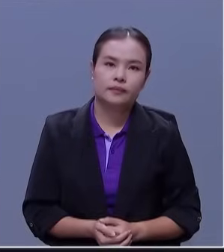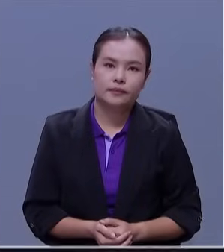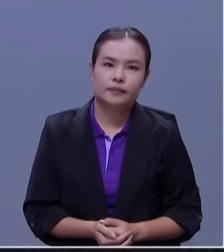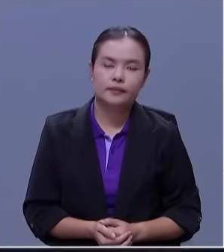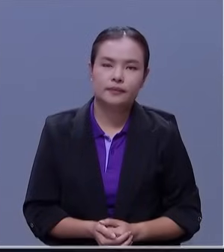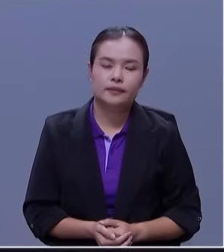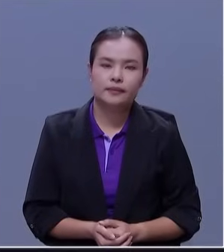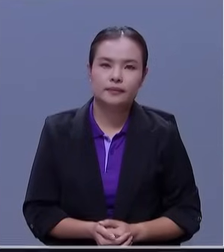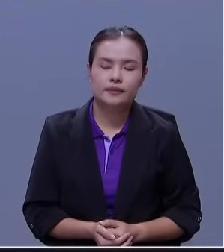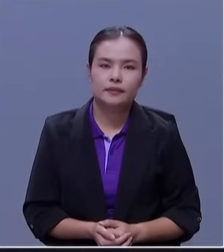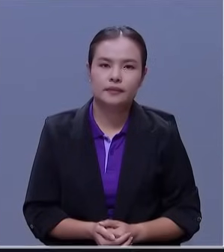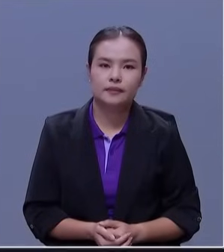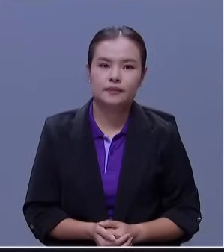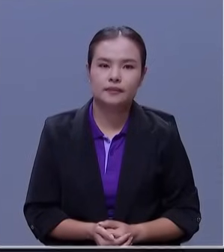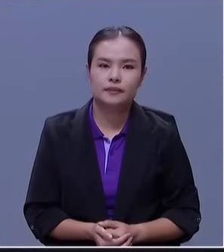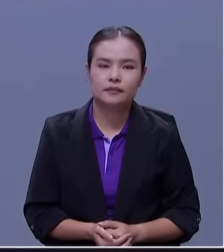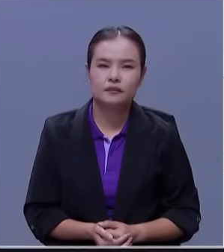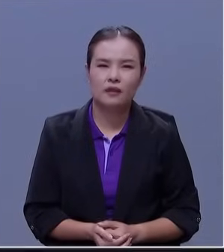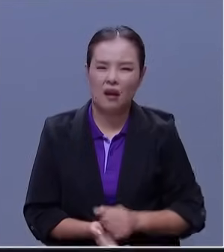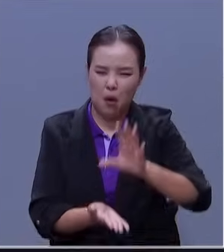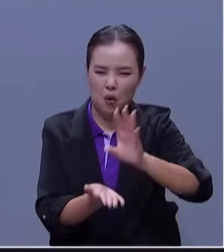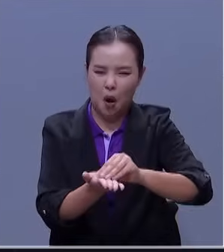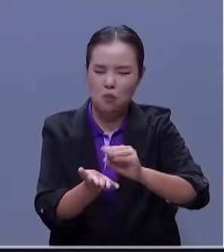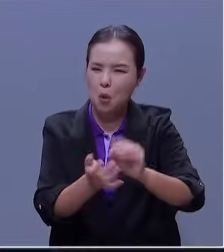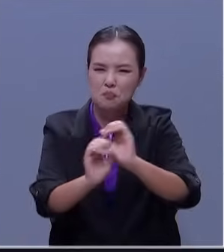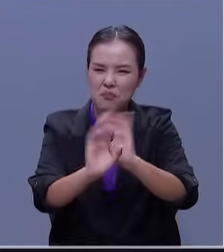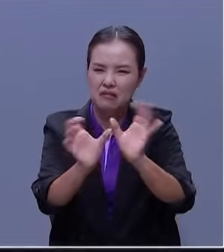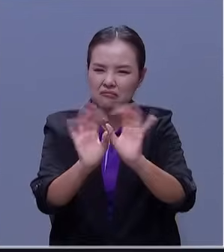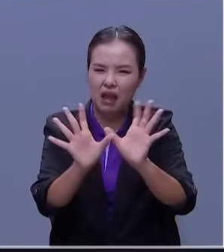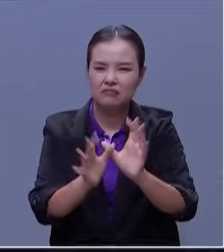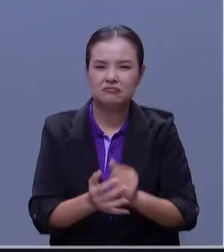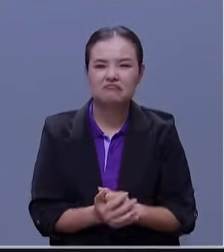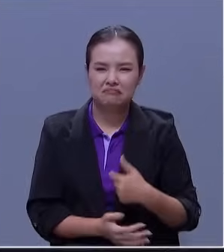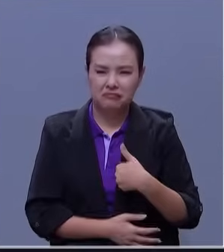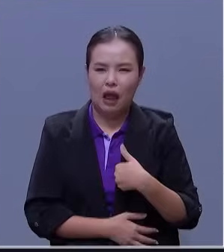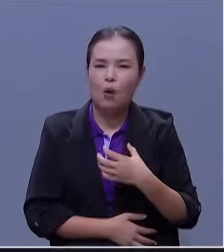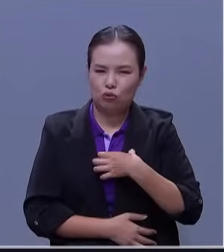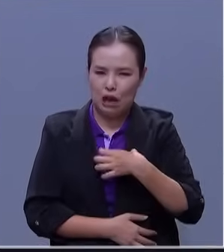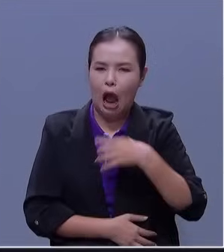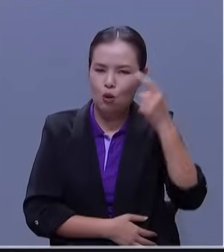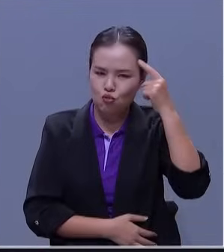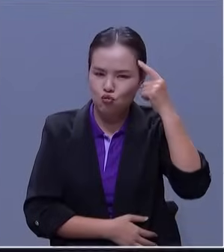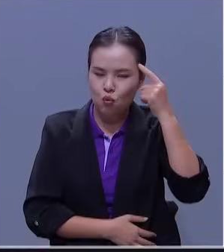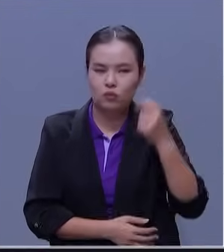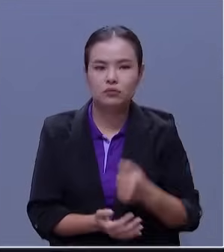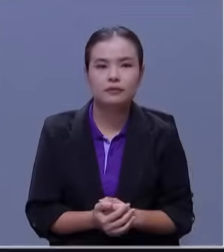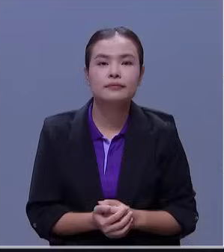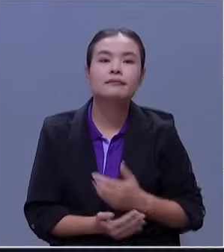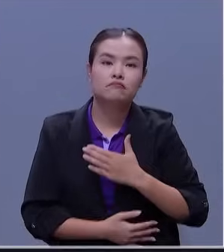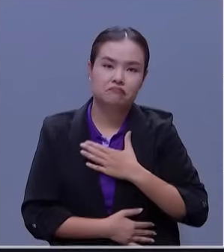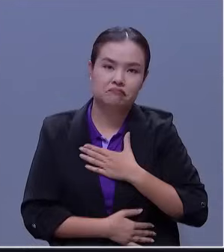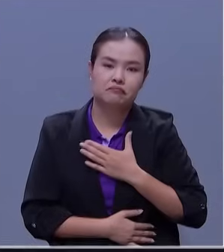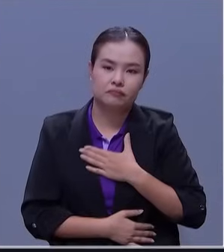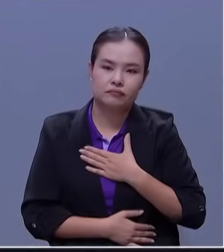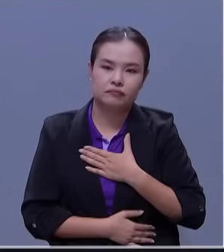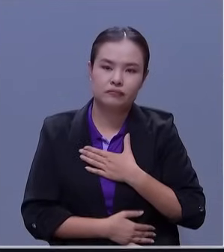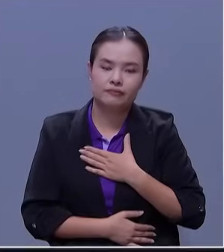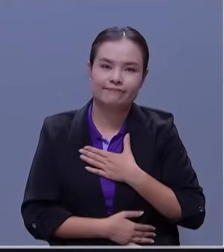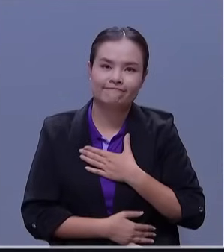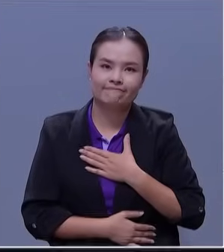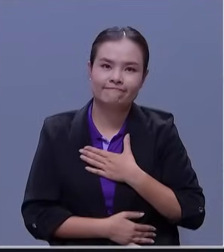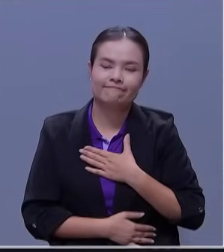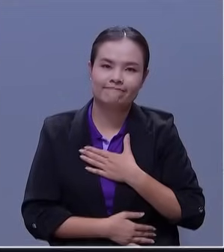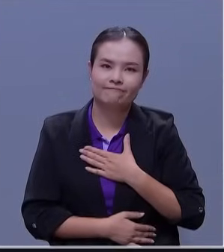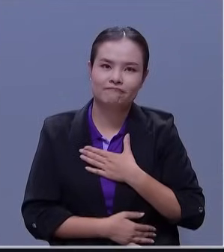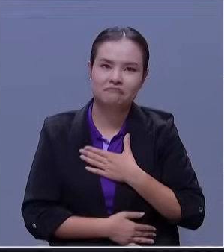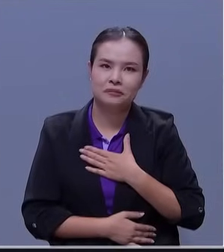แล้วมันยังให้ข้อมูลได้ไม่ชัดเจนที่เราอยากจะทราบมากกว่านั้นคือผมเนี่ยยังไม่อาจจะ